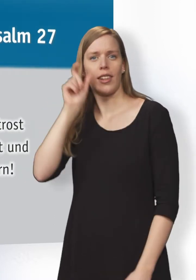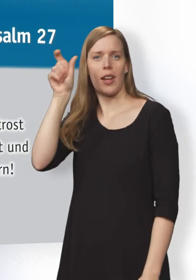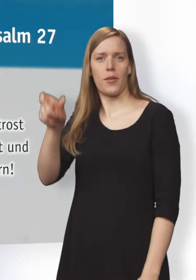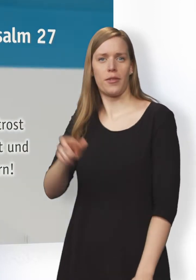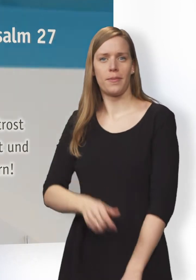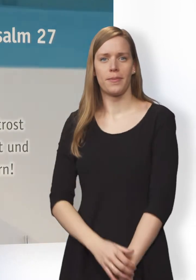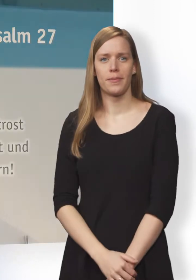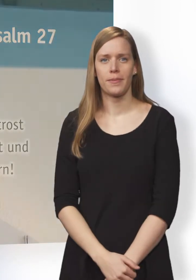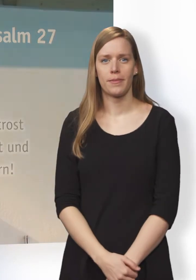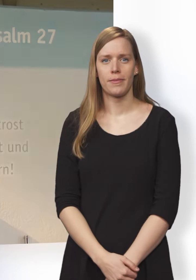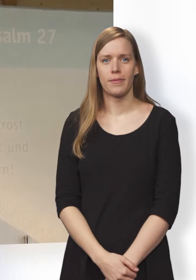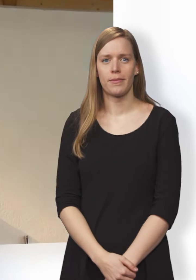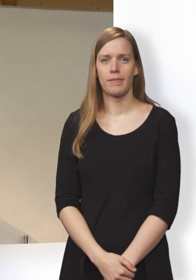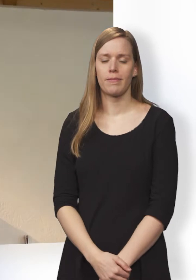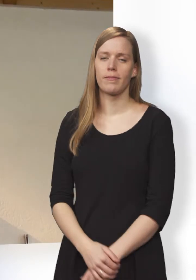herrn